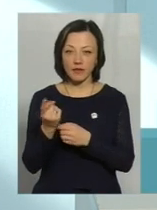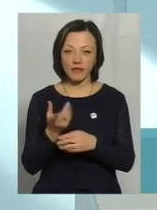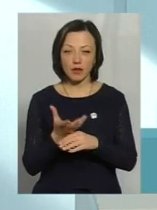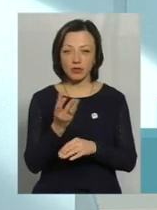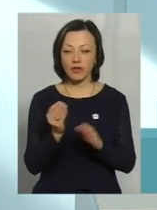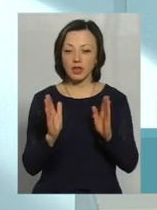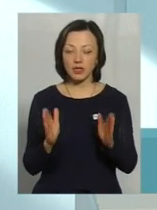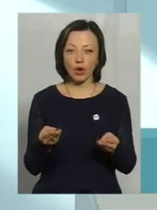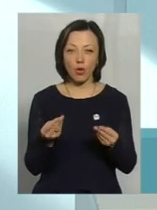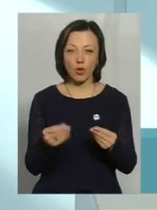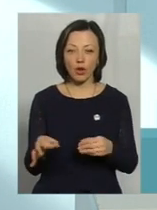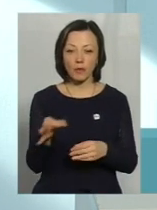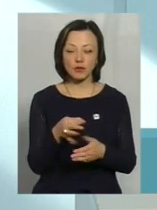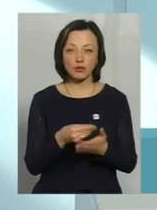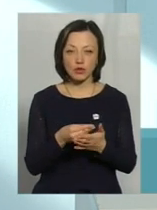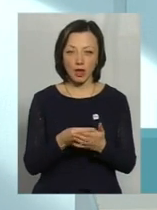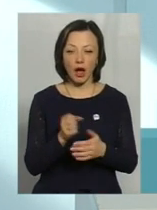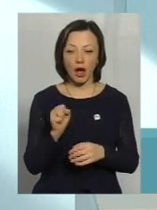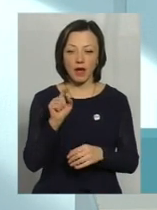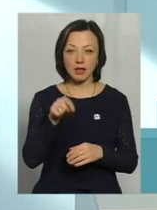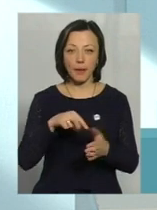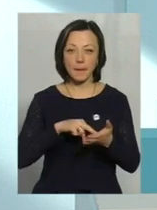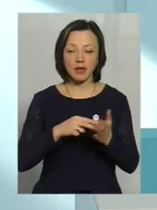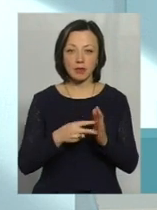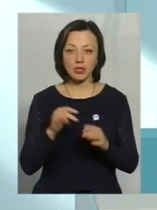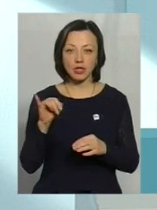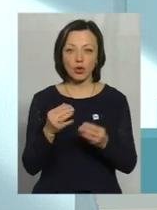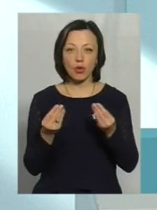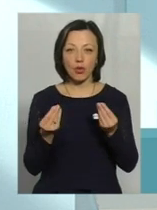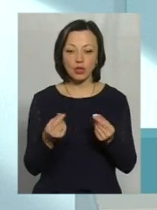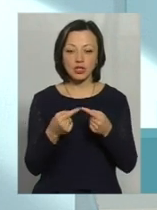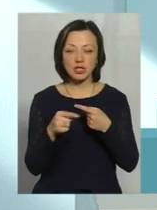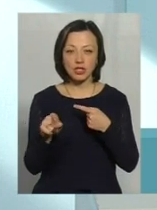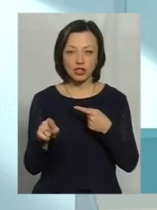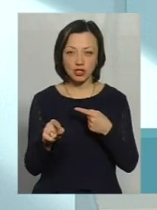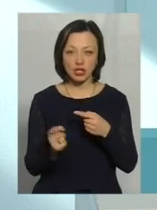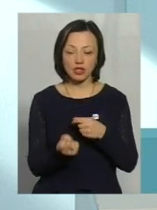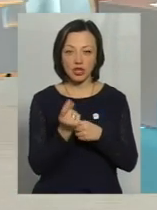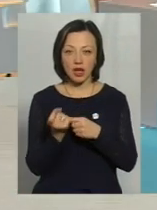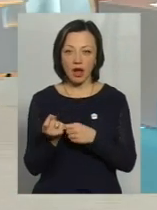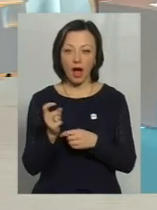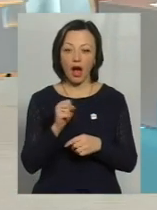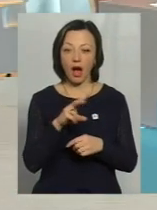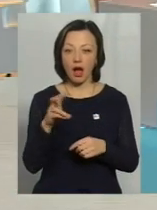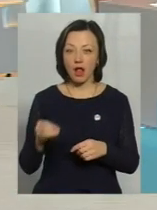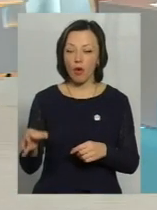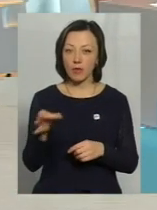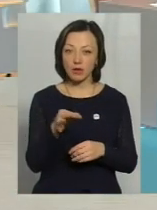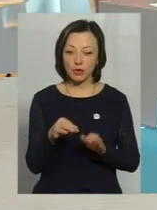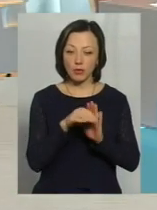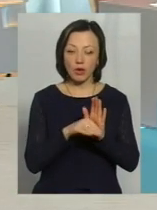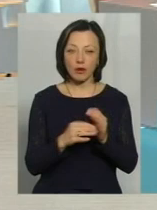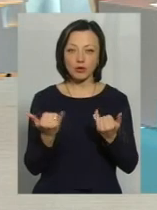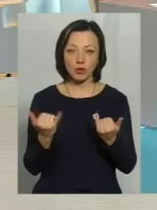тільки кошти обласного бюджету, а там передбачені і кошти з інших джерел. Тому, але обласною програмою